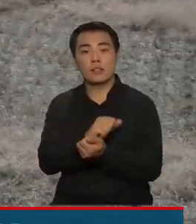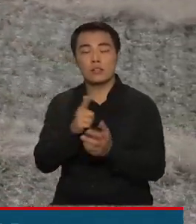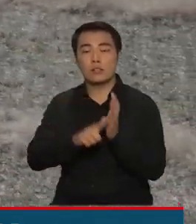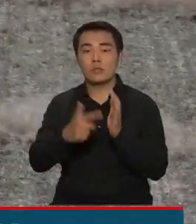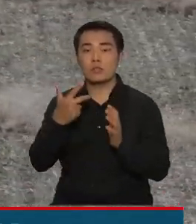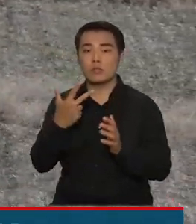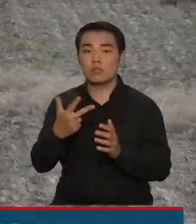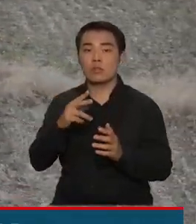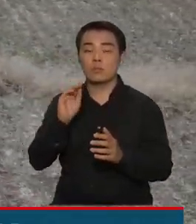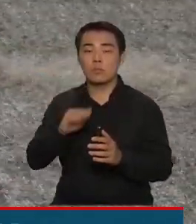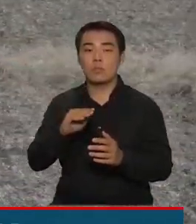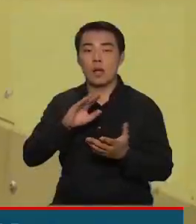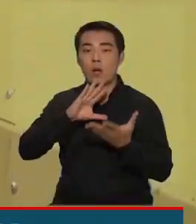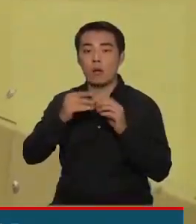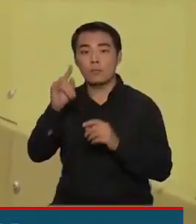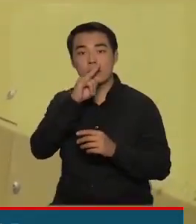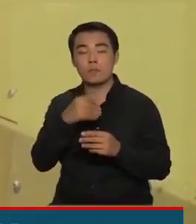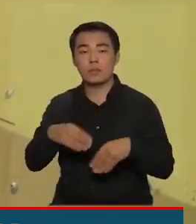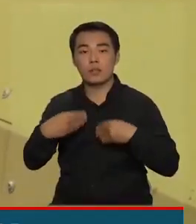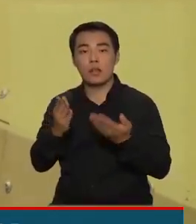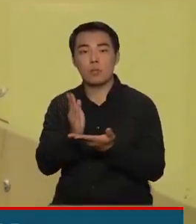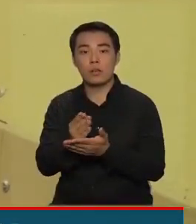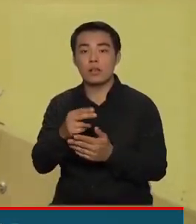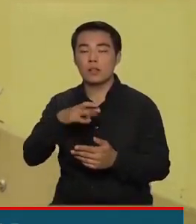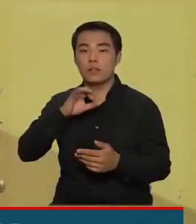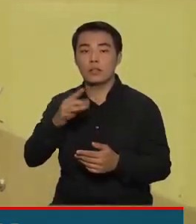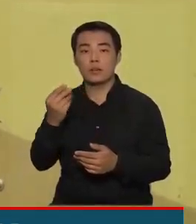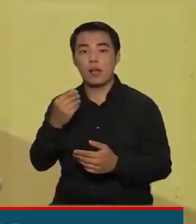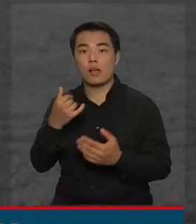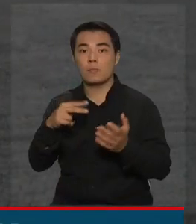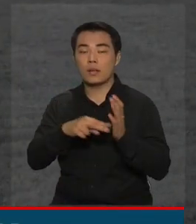мың тонна дизель отыны керек. Премьер-министр литрінің бағасын